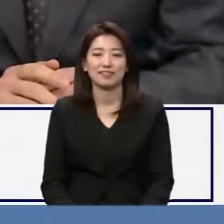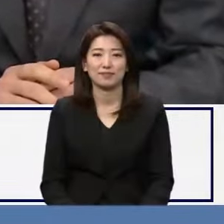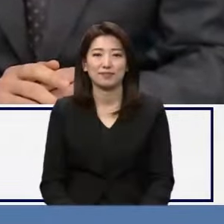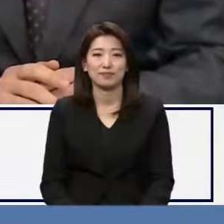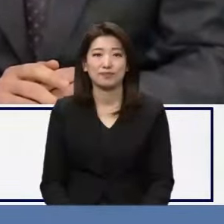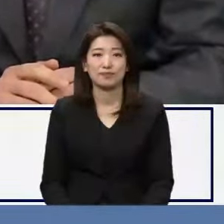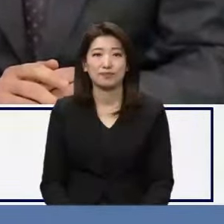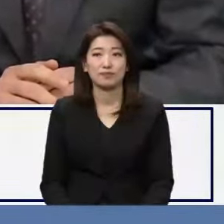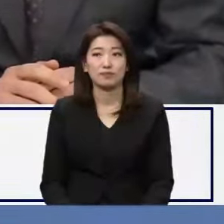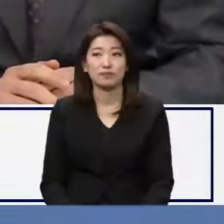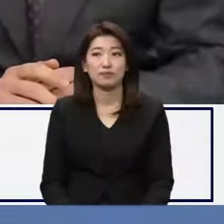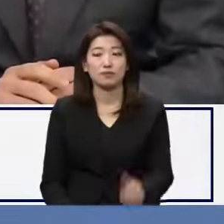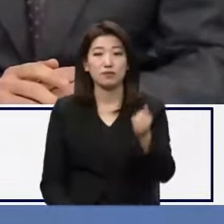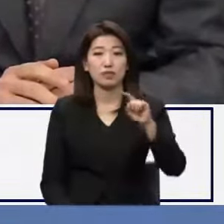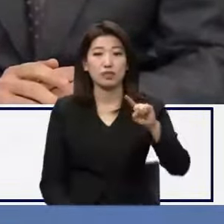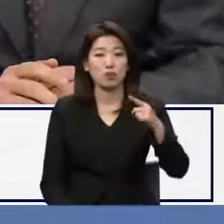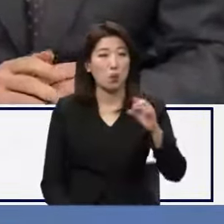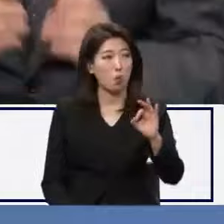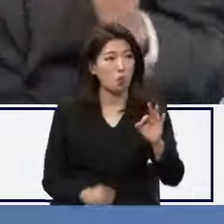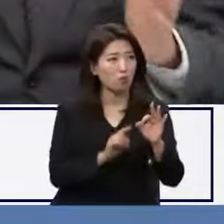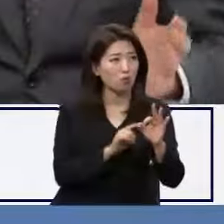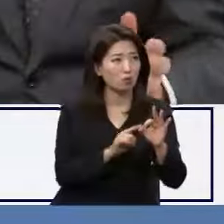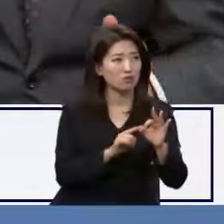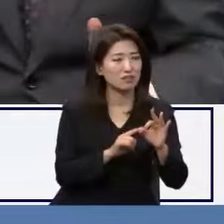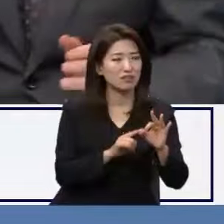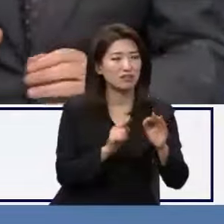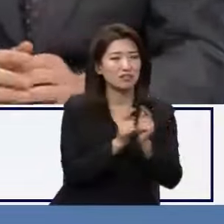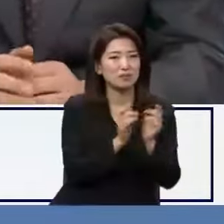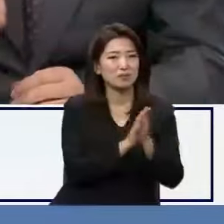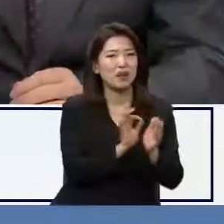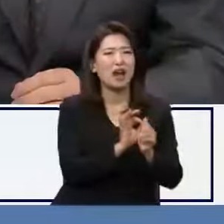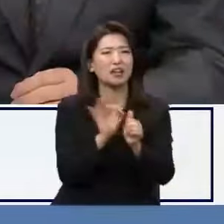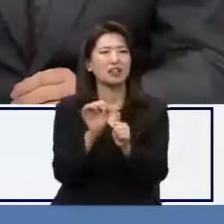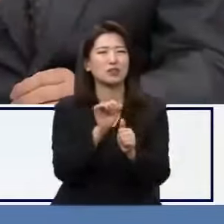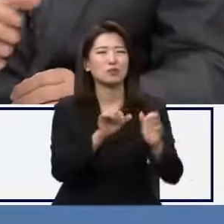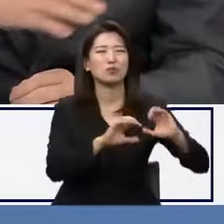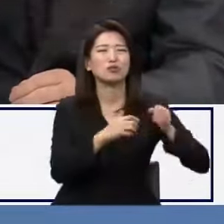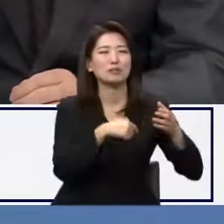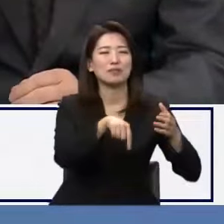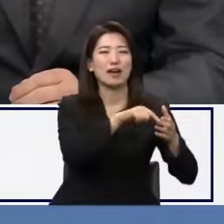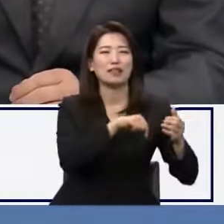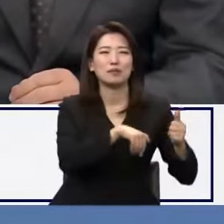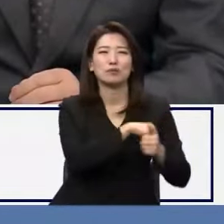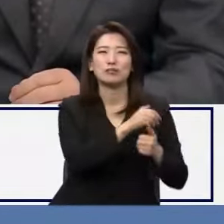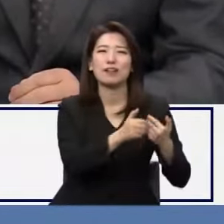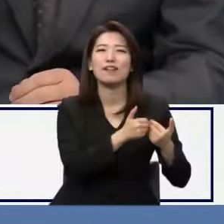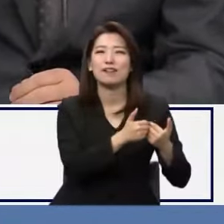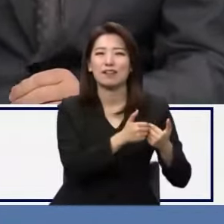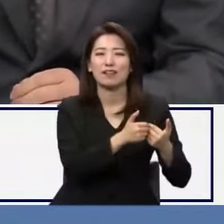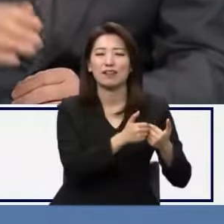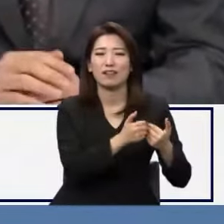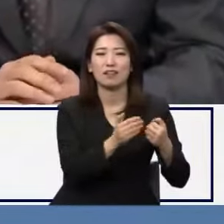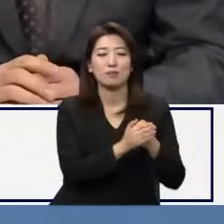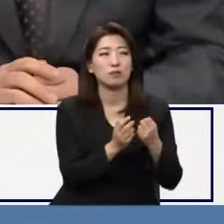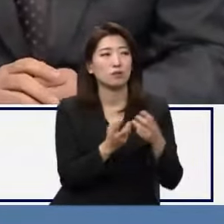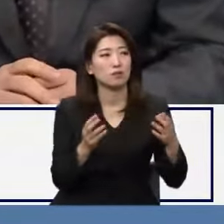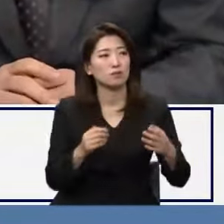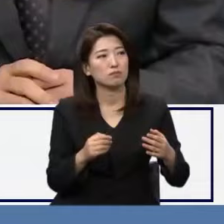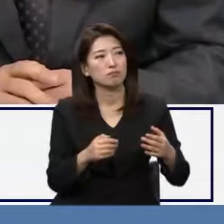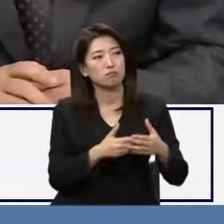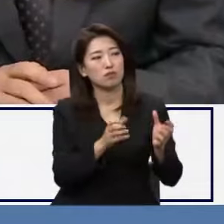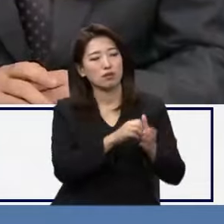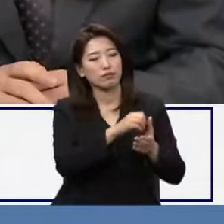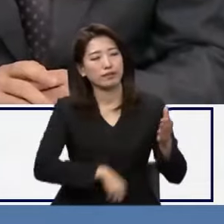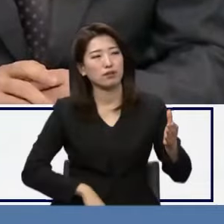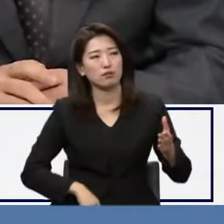홍준표 지사를 공천하는 거 자체를 다들 꺼려했던 거예요 그래서 본인은 결국이 탈당하고 어디로 갔습니까 대구로 가서